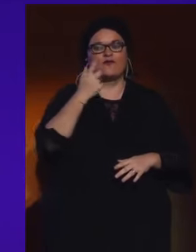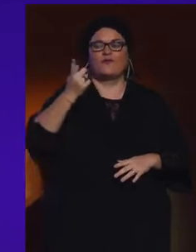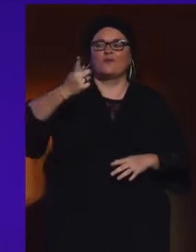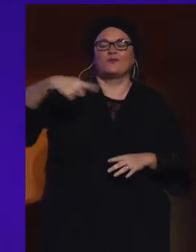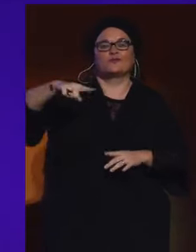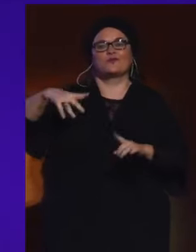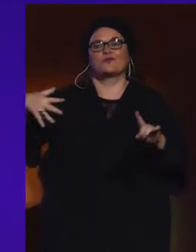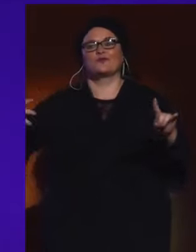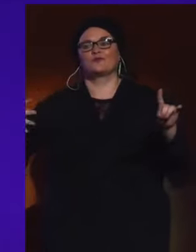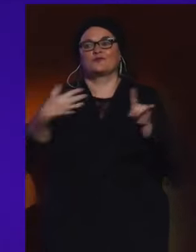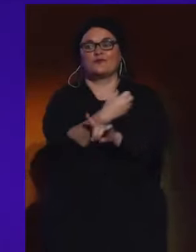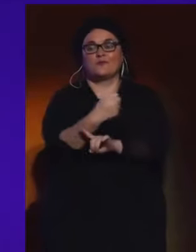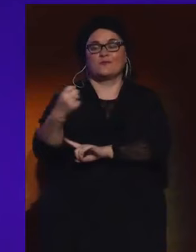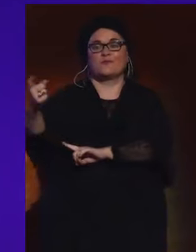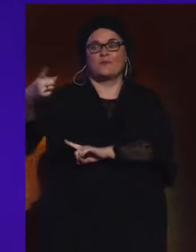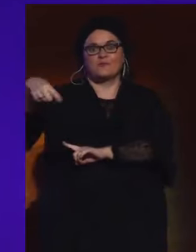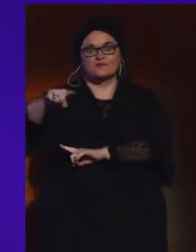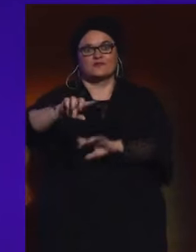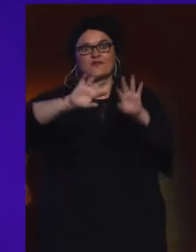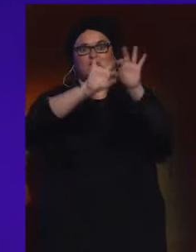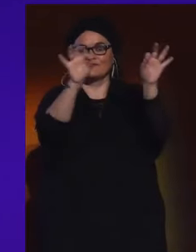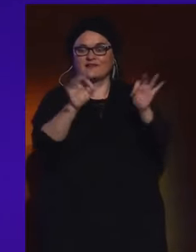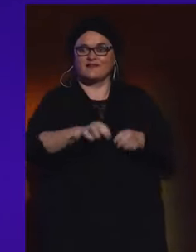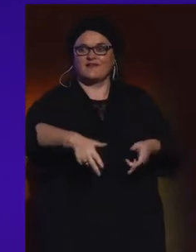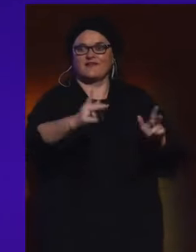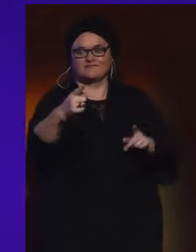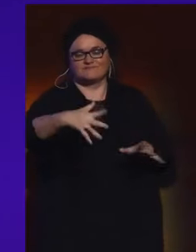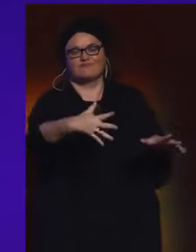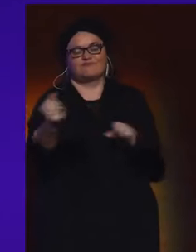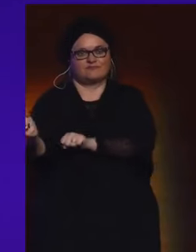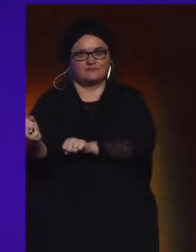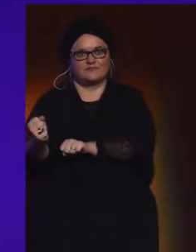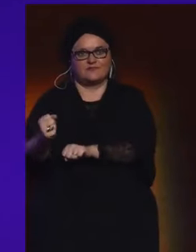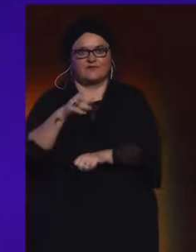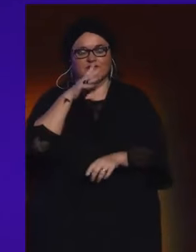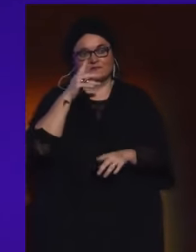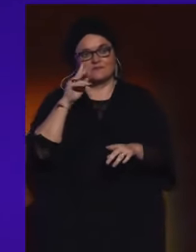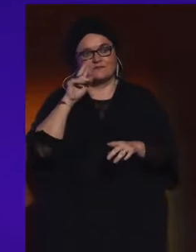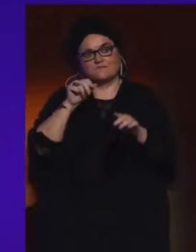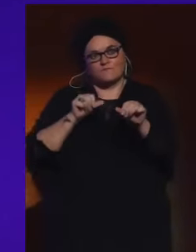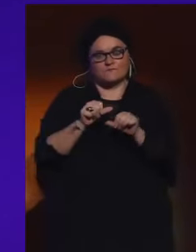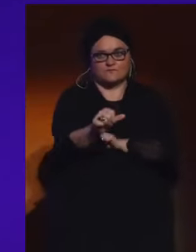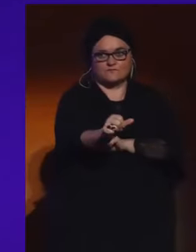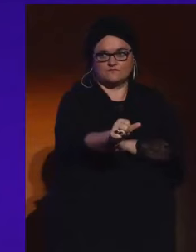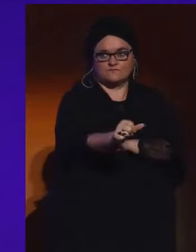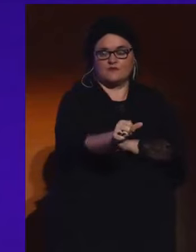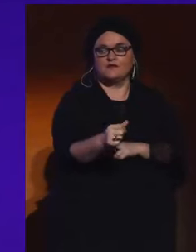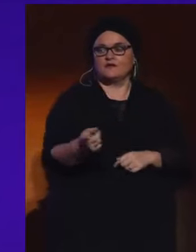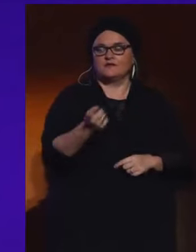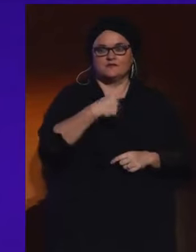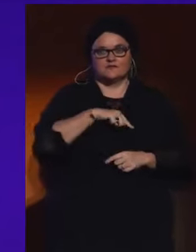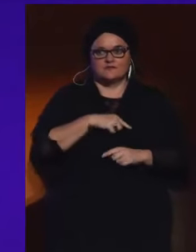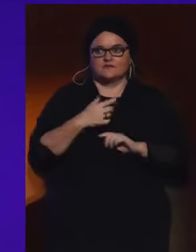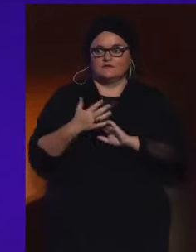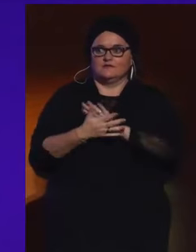utopikook ekarriko duzue Euskal Herriaren askatasuna, etorkizunera begiratzen zuela. Guri